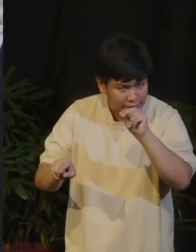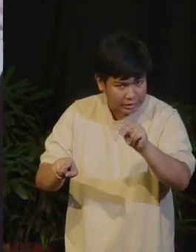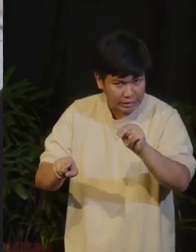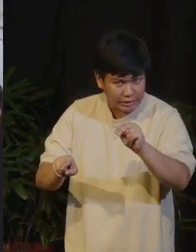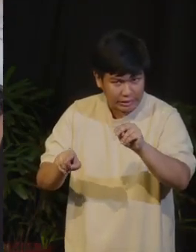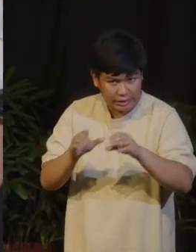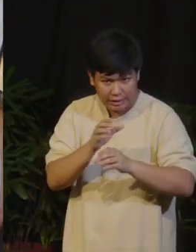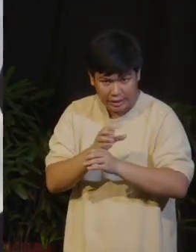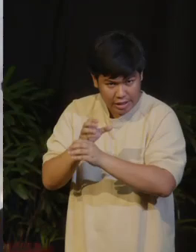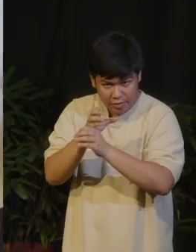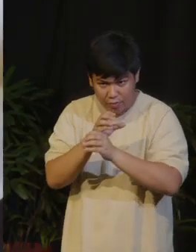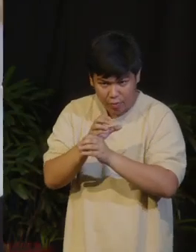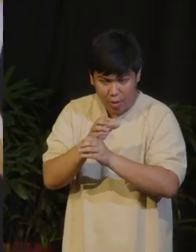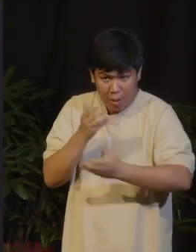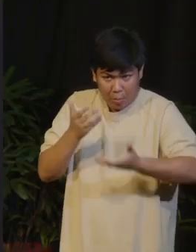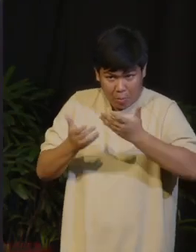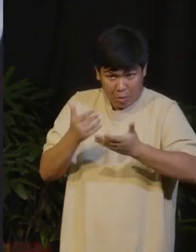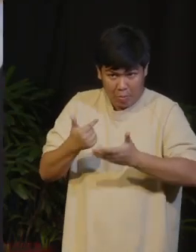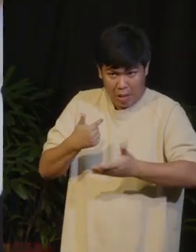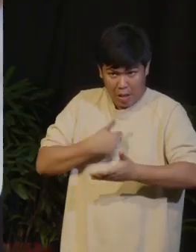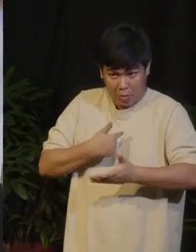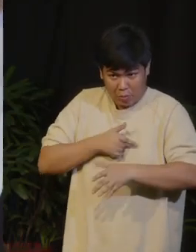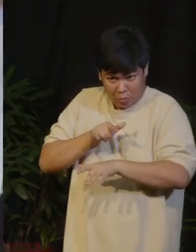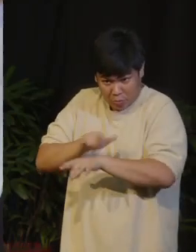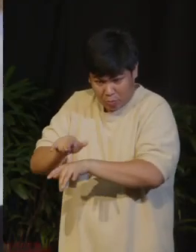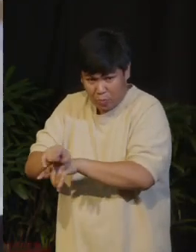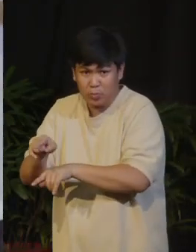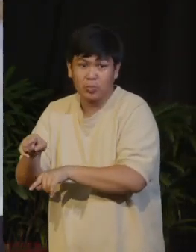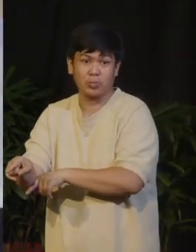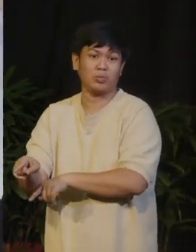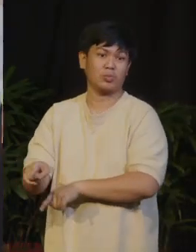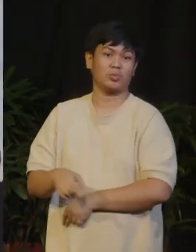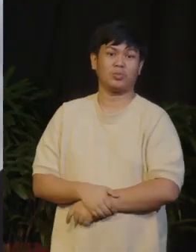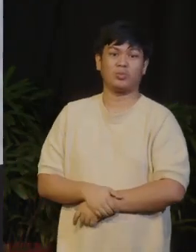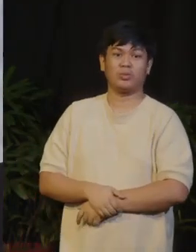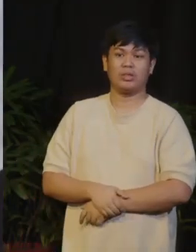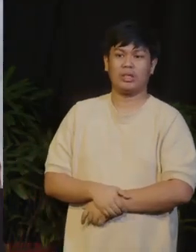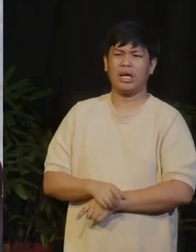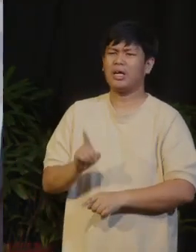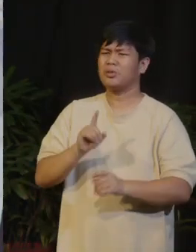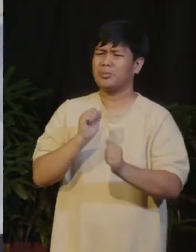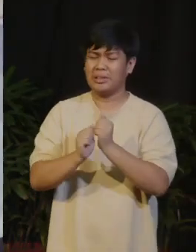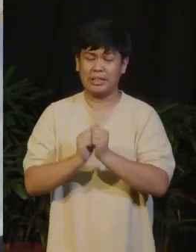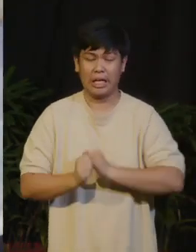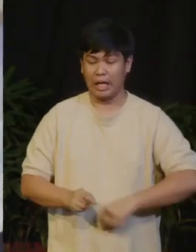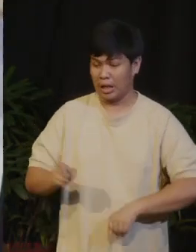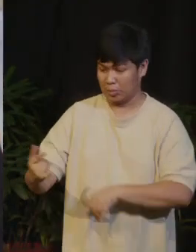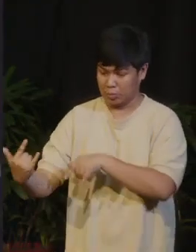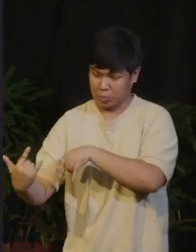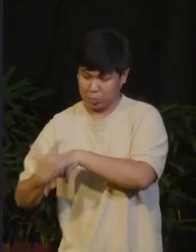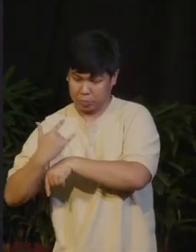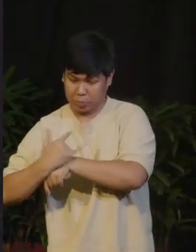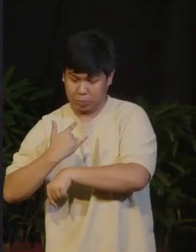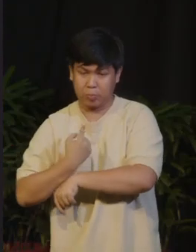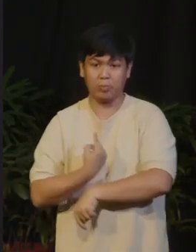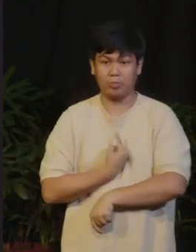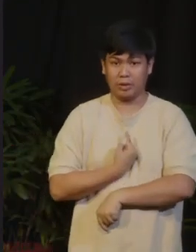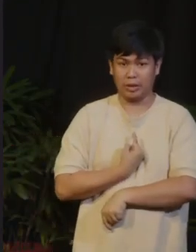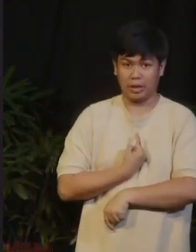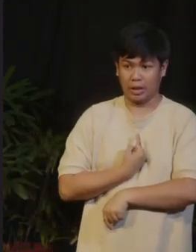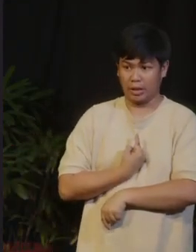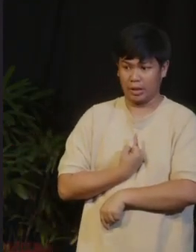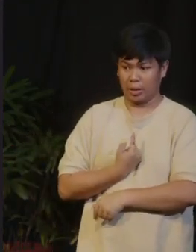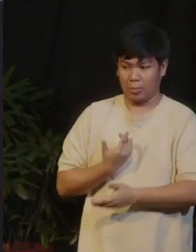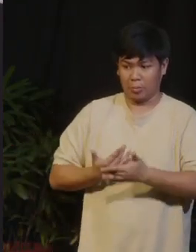kayo nanggugulang din. Kasi alam nyo, yung sensitive sa panggugulang sa